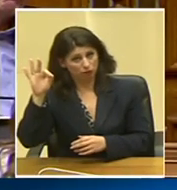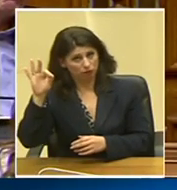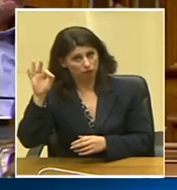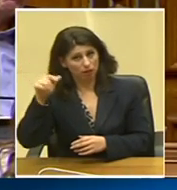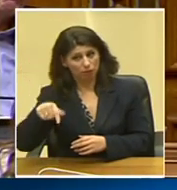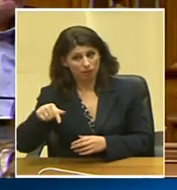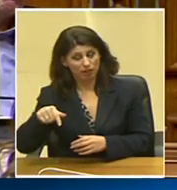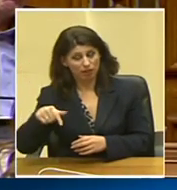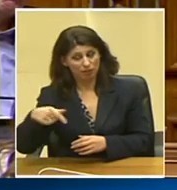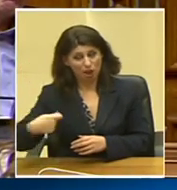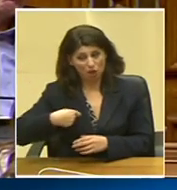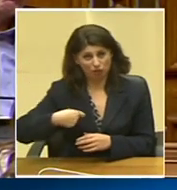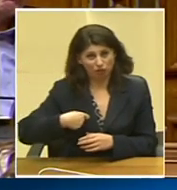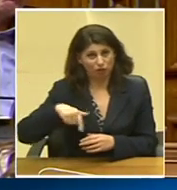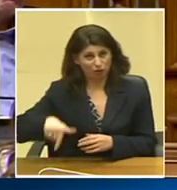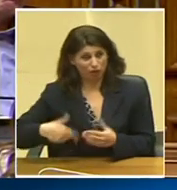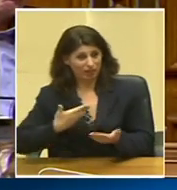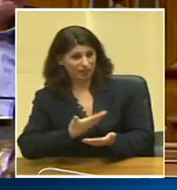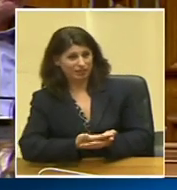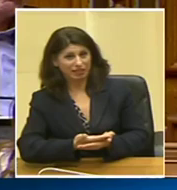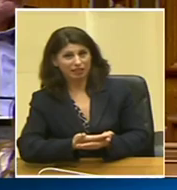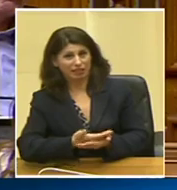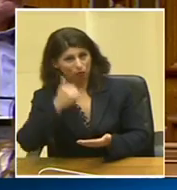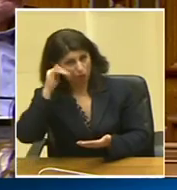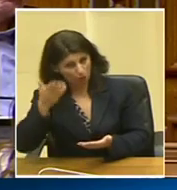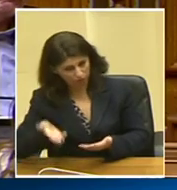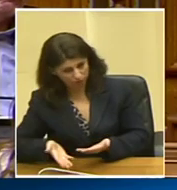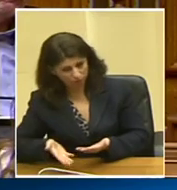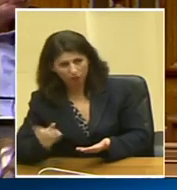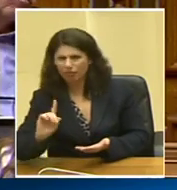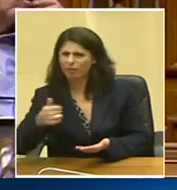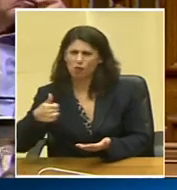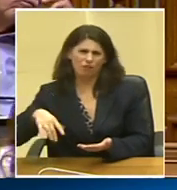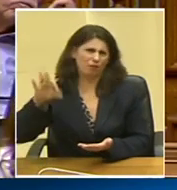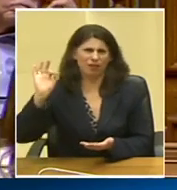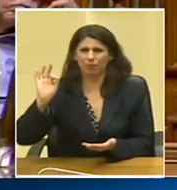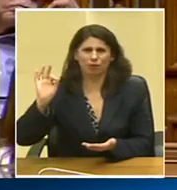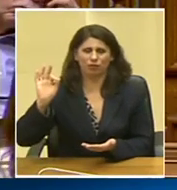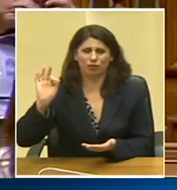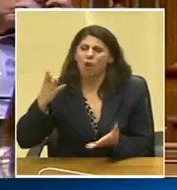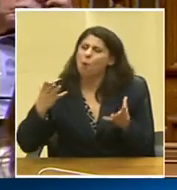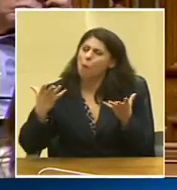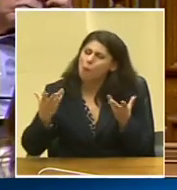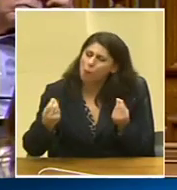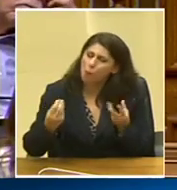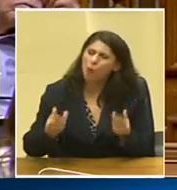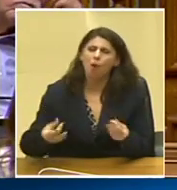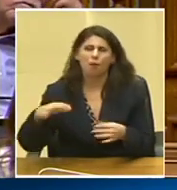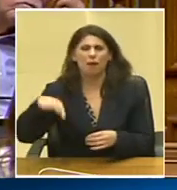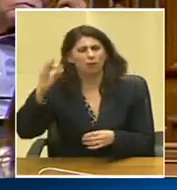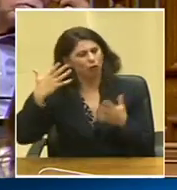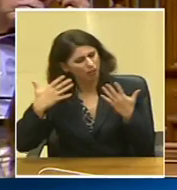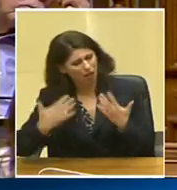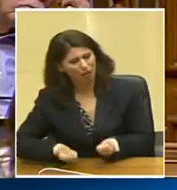που μας γροστάγατε, τώρα μου ζητάτε και το βόδι. Δεν είναι μονάχα αυτή η περίπτωση. Είναι και άλλες πολλές περιπτώσεις.